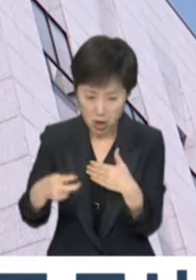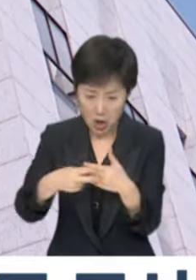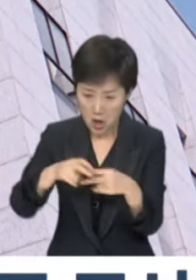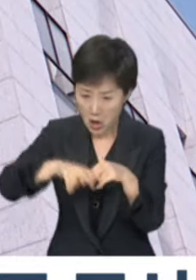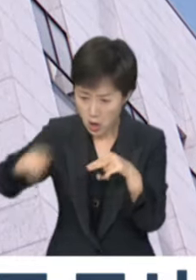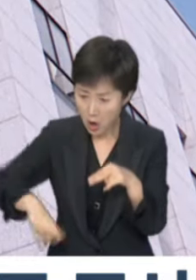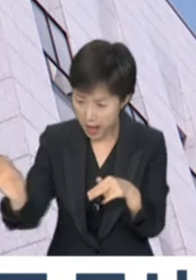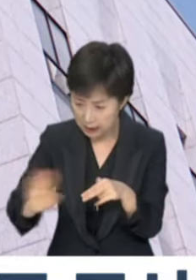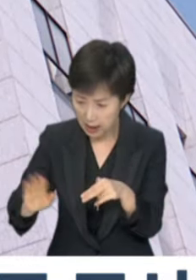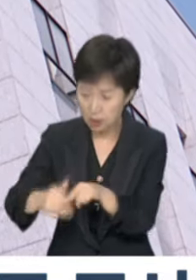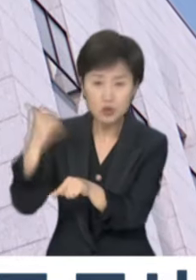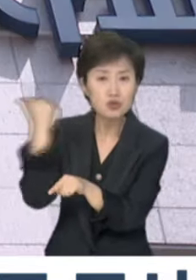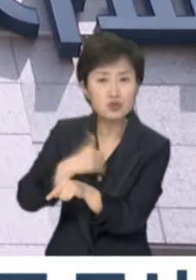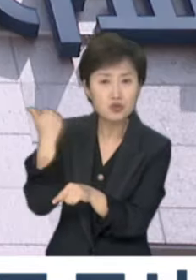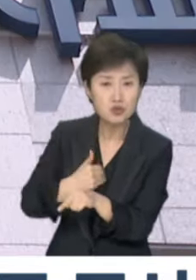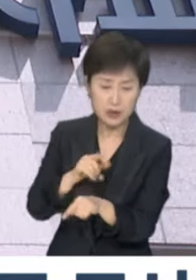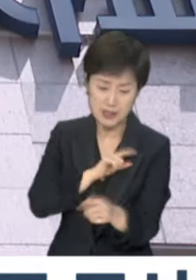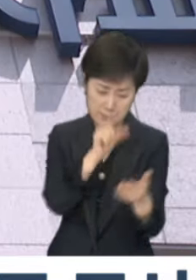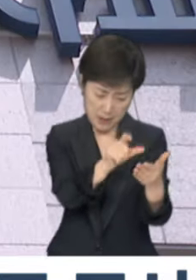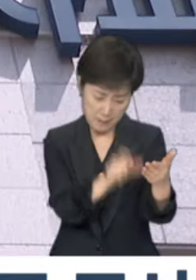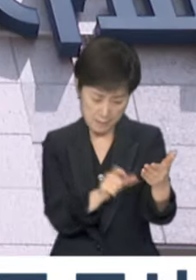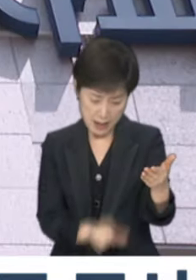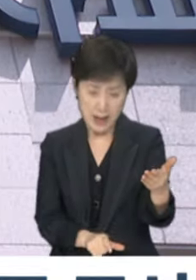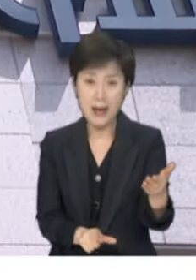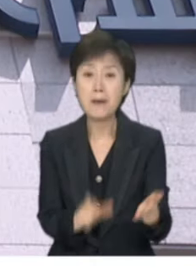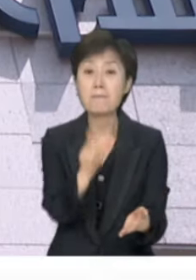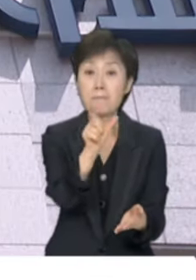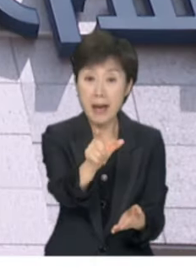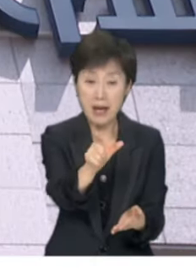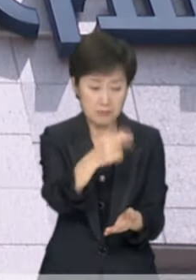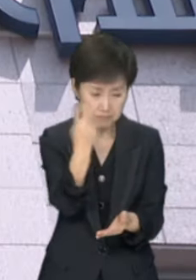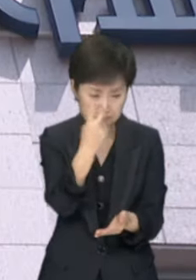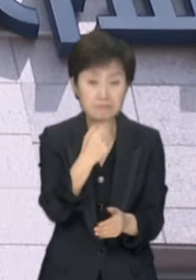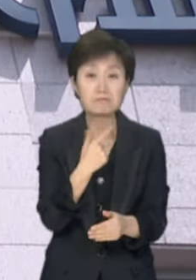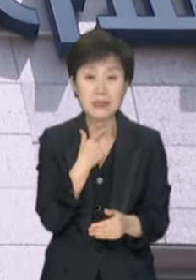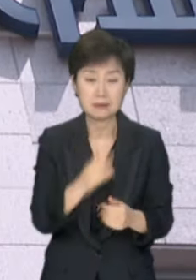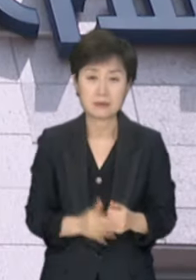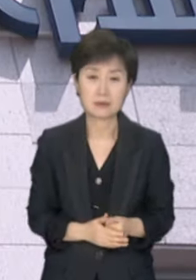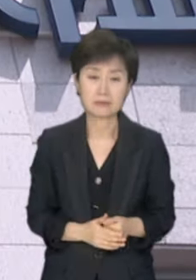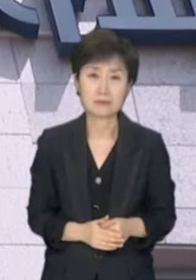전공들의 소속과 이름 등이 적힌 계시물이 올라와서 논란이 됐습니다